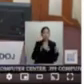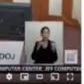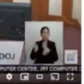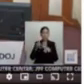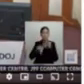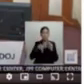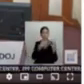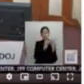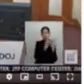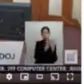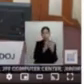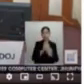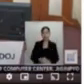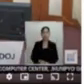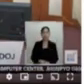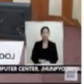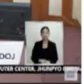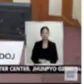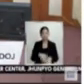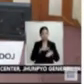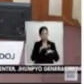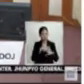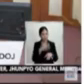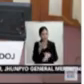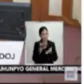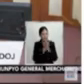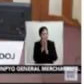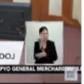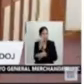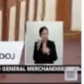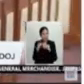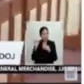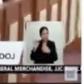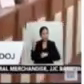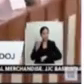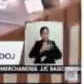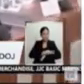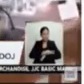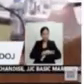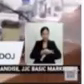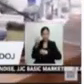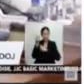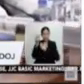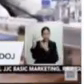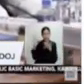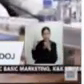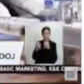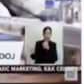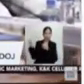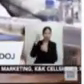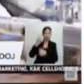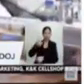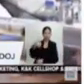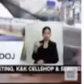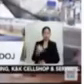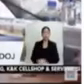Nasita rin si Katapang kung bakit na-delay ng 2 araw ang pagre-report niya kay Rimulya. pagpamayan ninyo. Kasi po,